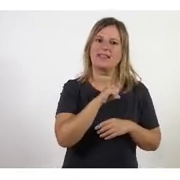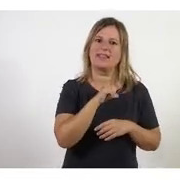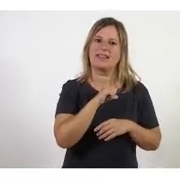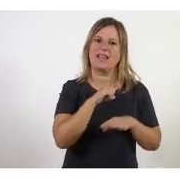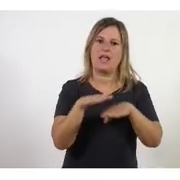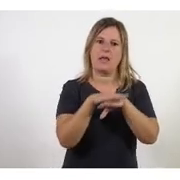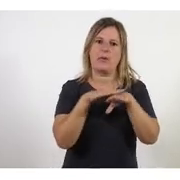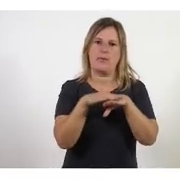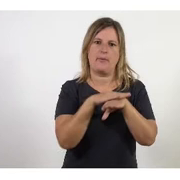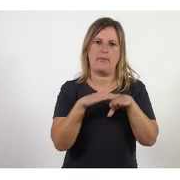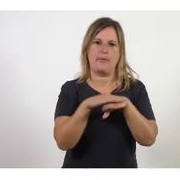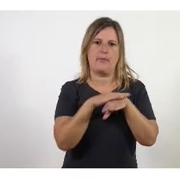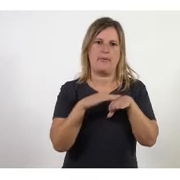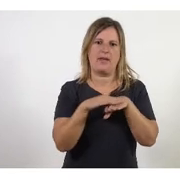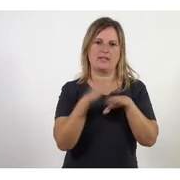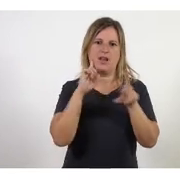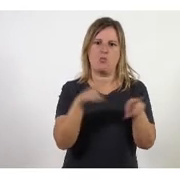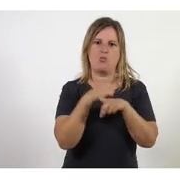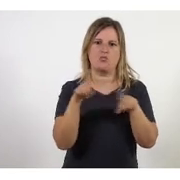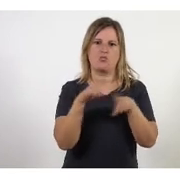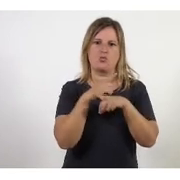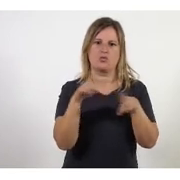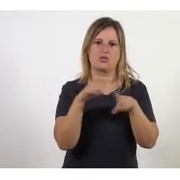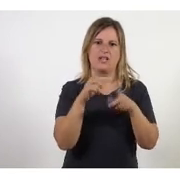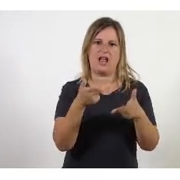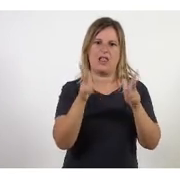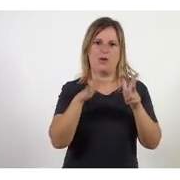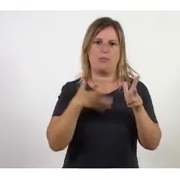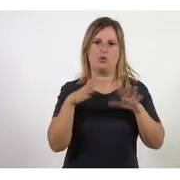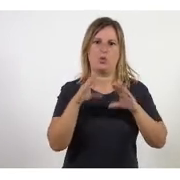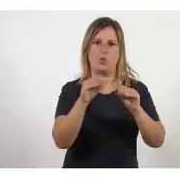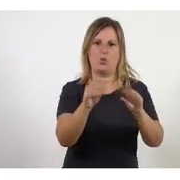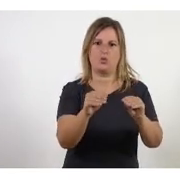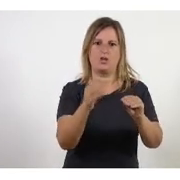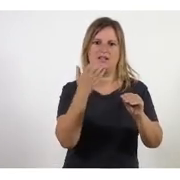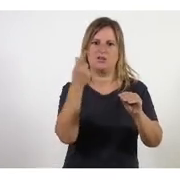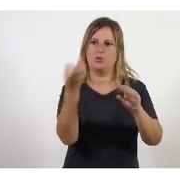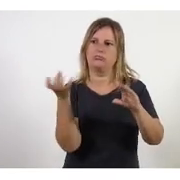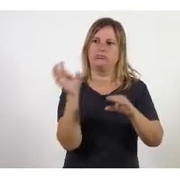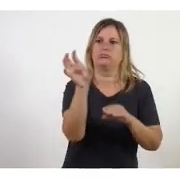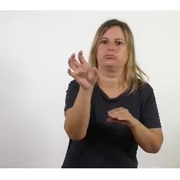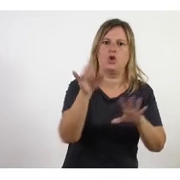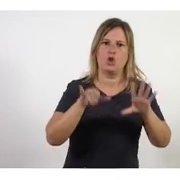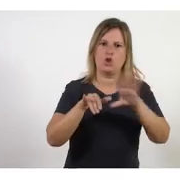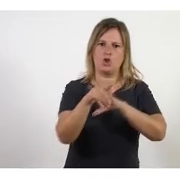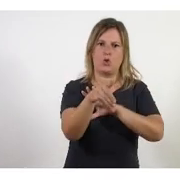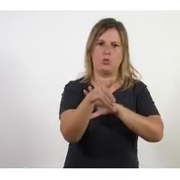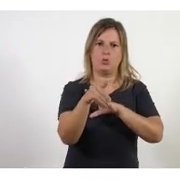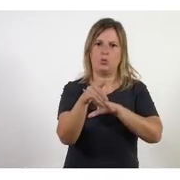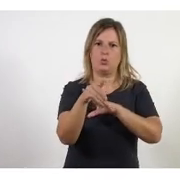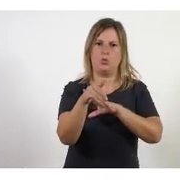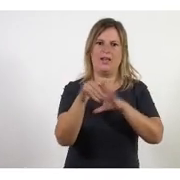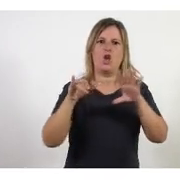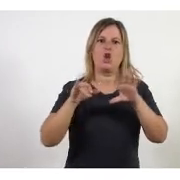base de músiques lliures que es poden fer servir quan tu col·loques el teu vídeo a YouTube, tens el YouTube